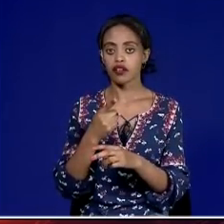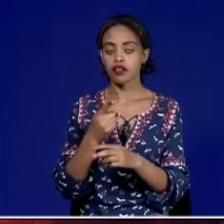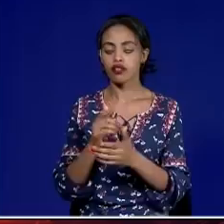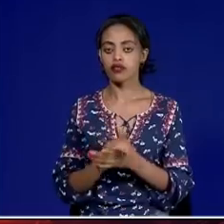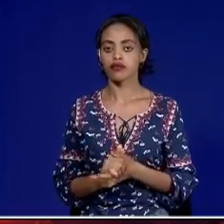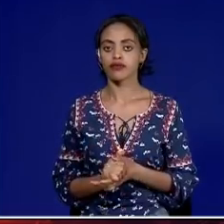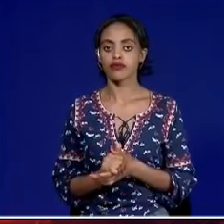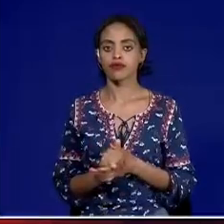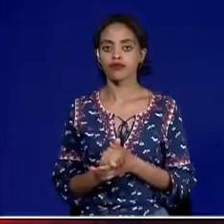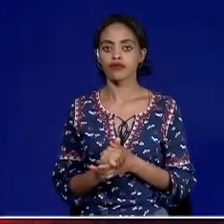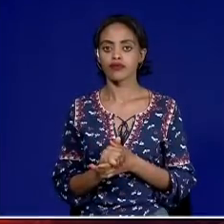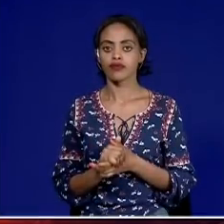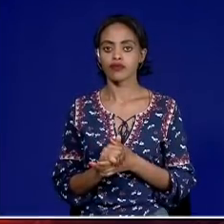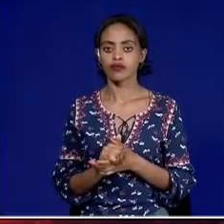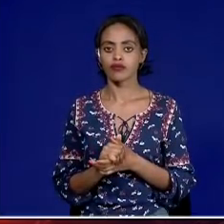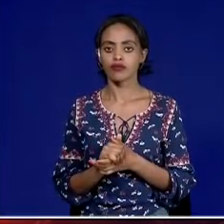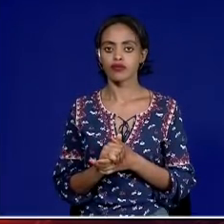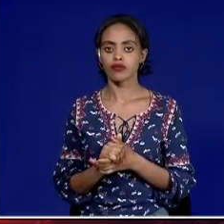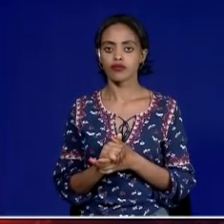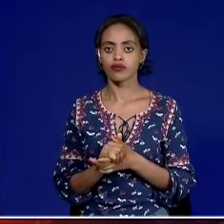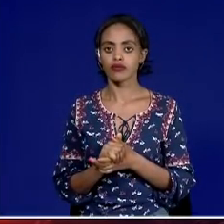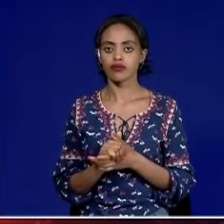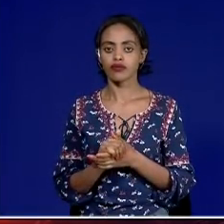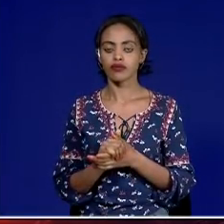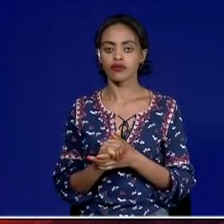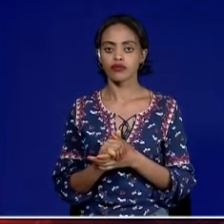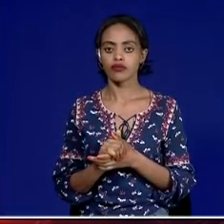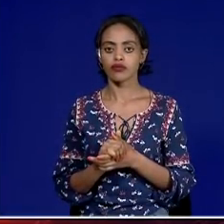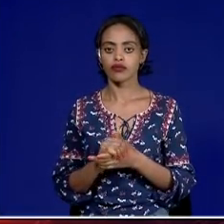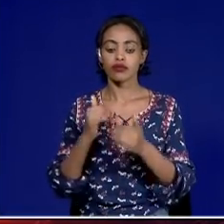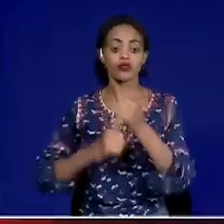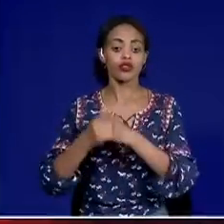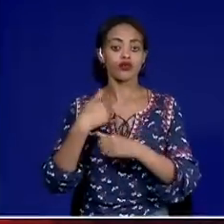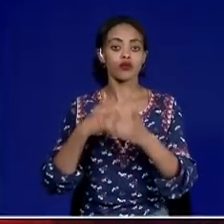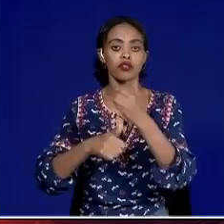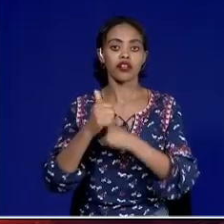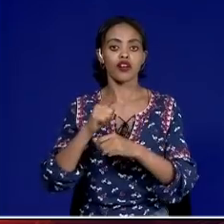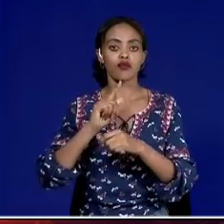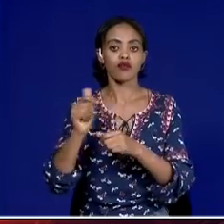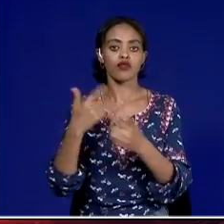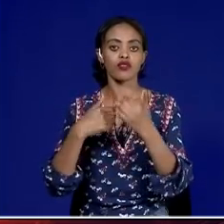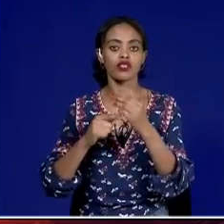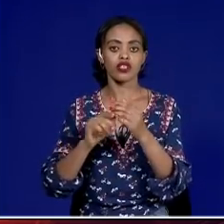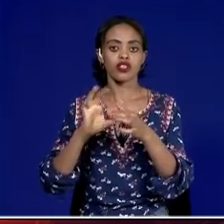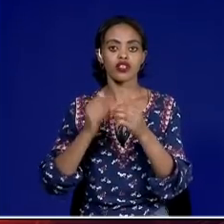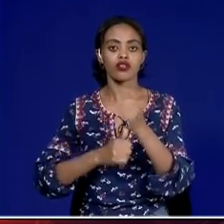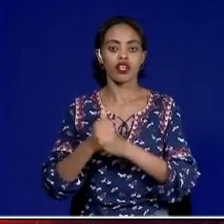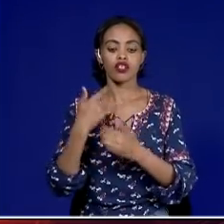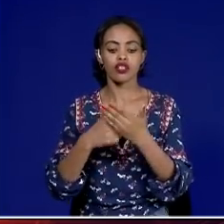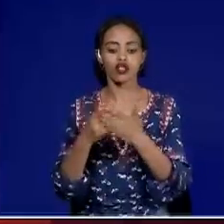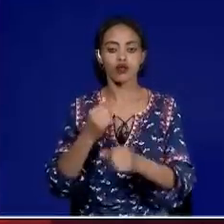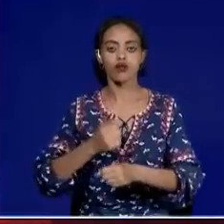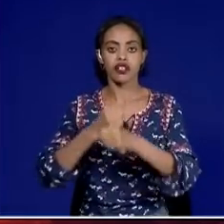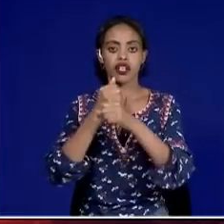ደረጃ ኣዲስ ኣበባ እውን ሓዊሱ ማሕበር ጉድኣት ኩናት ትግራይ ነዚኣቶም ንምድጋፍ ወይ ድማ ከዓነ ቦርድ ኣመራርሓ ማሕበር ጉድኣት ኩናት ትግራይ ነዚኣቶም